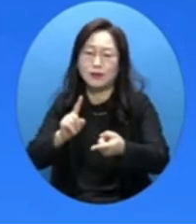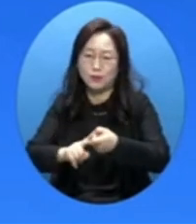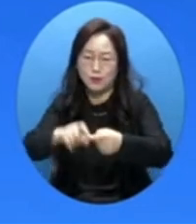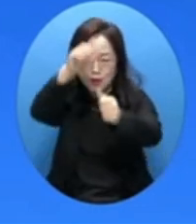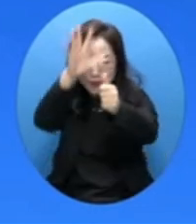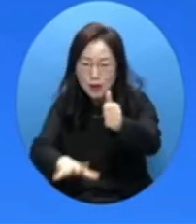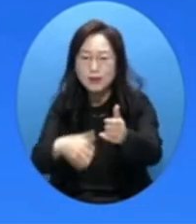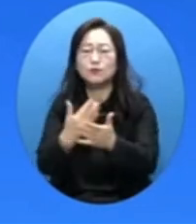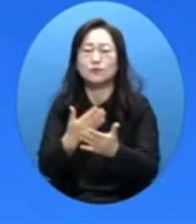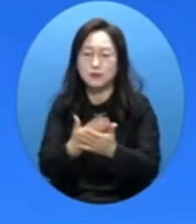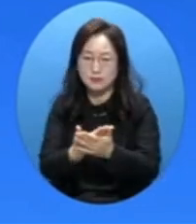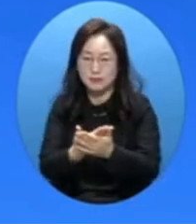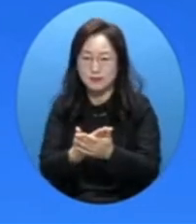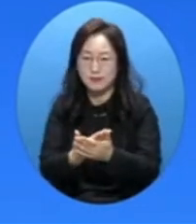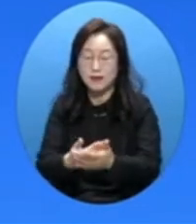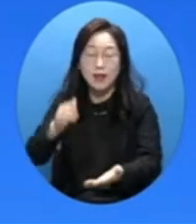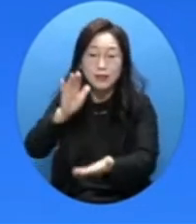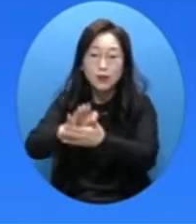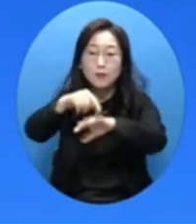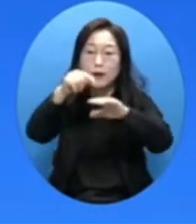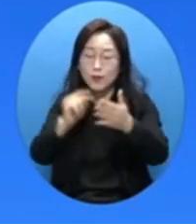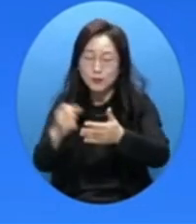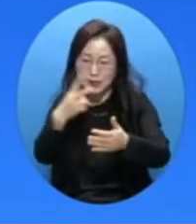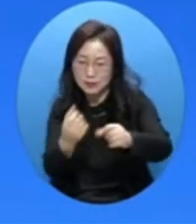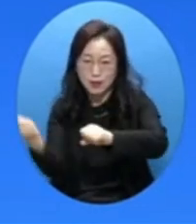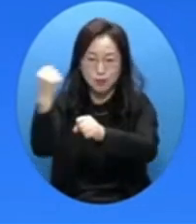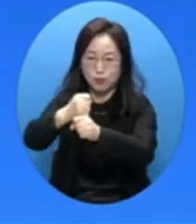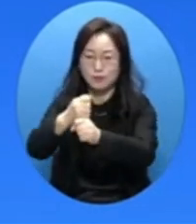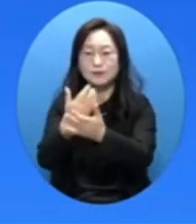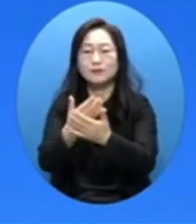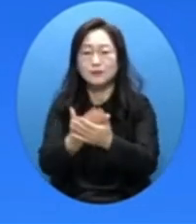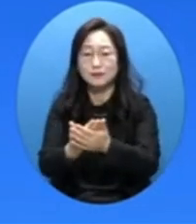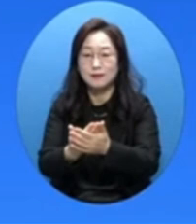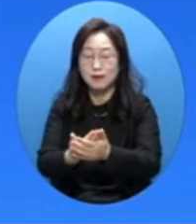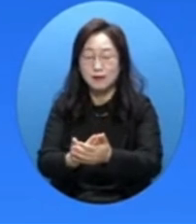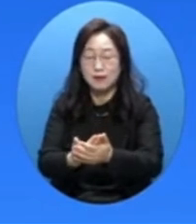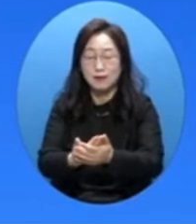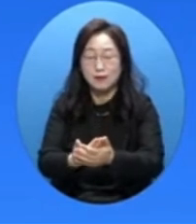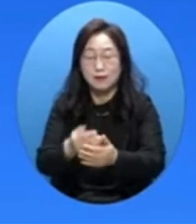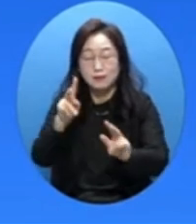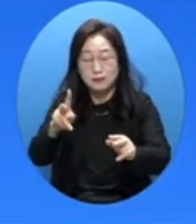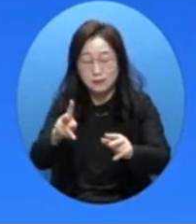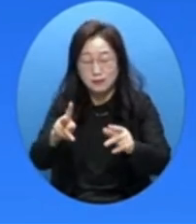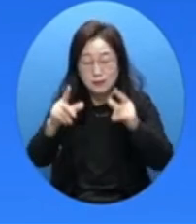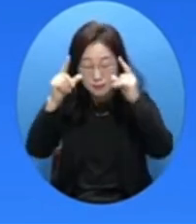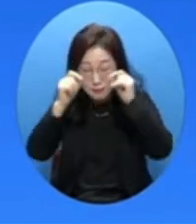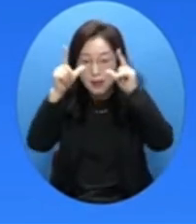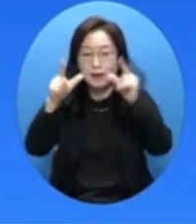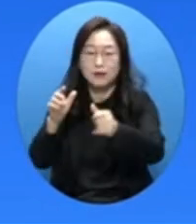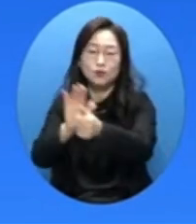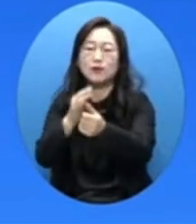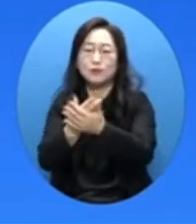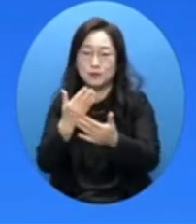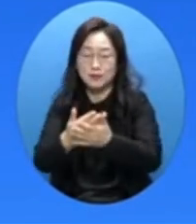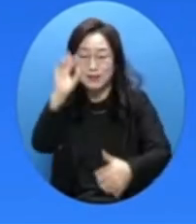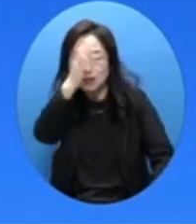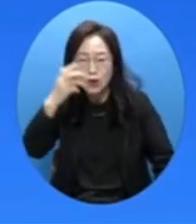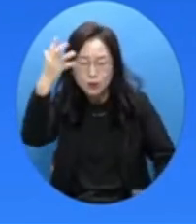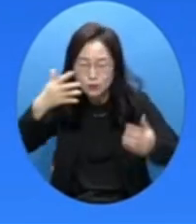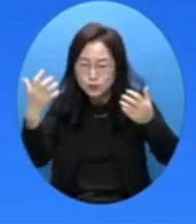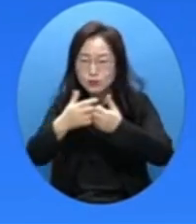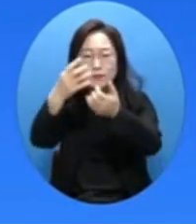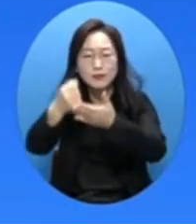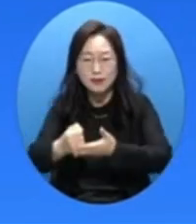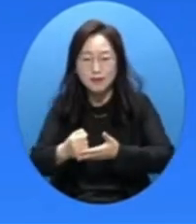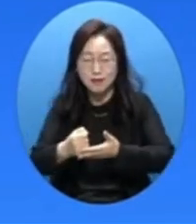하여 주옵소서. 뜨거운 열정을 회복시켜 주옵소서. 잠자고 있는 영혼이 깨어나게 하여 주옵소서. 성령 충만을 받아서